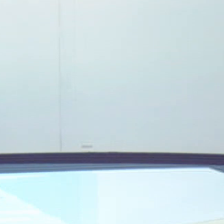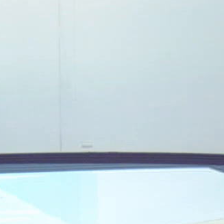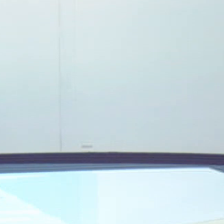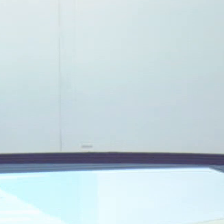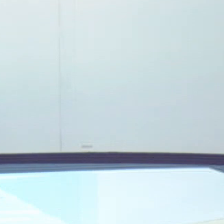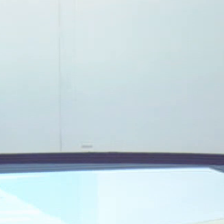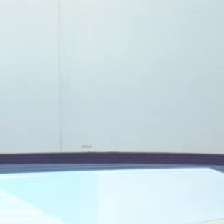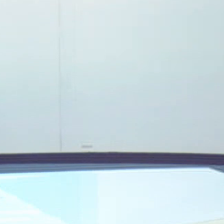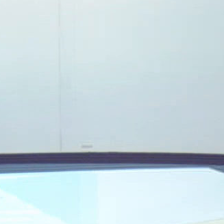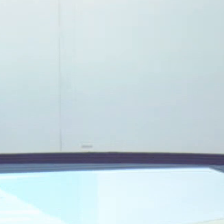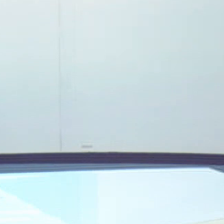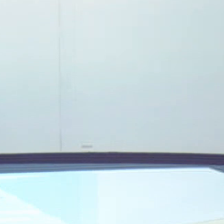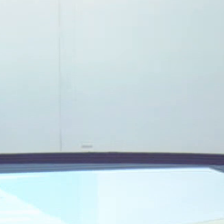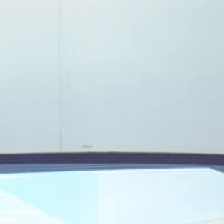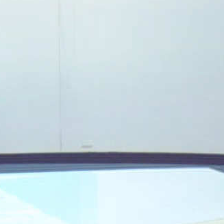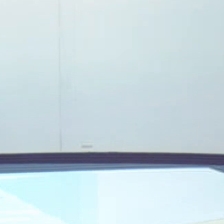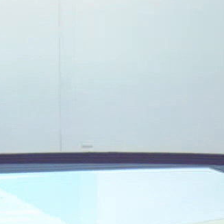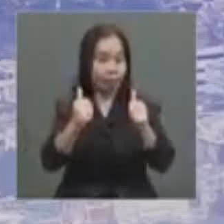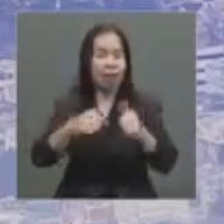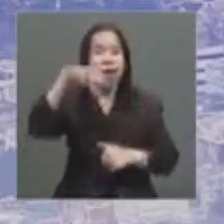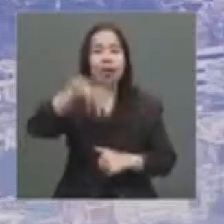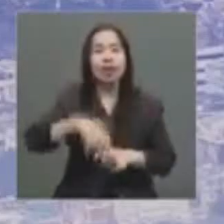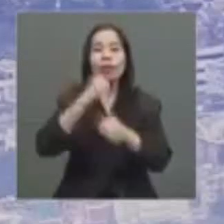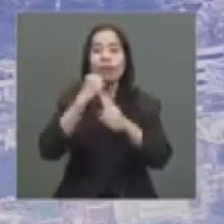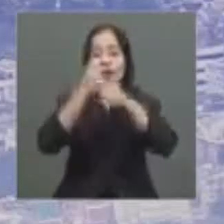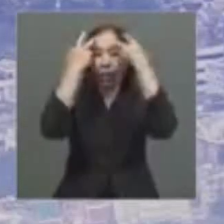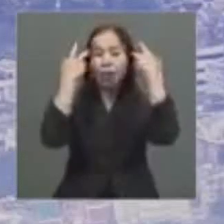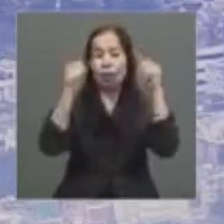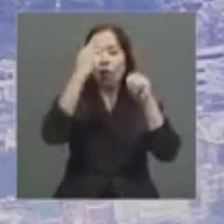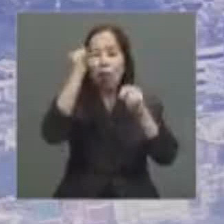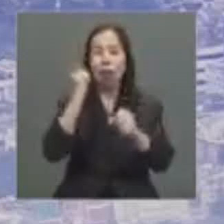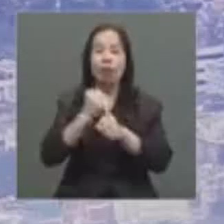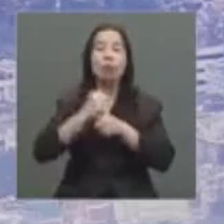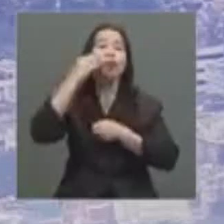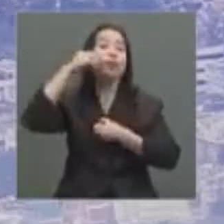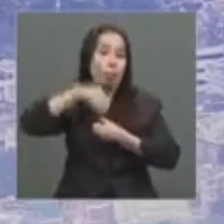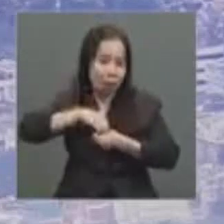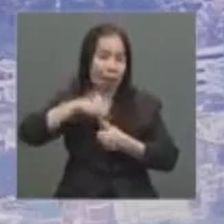รายรวมเสียชีวิตแล้วเนี่ยสิบสองรายค่ะโดยในส่วนของกรุงเทพฯนั้นอย่างพบผู้ป่วยสะสมสูงถึง850รายค่ะ1